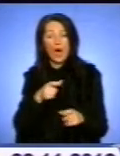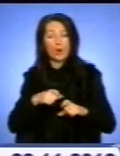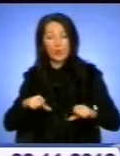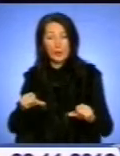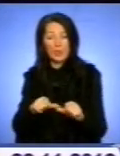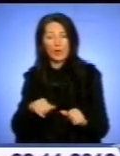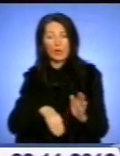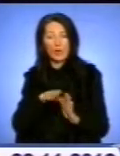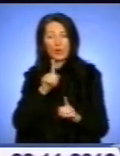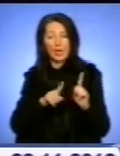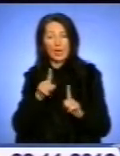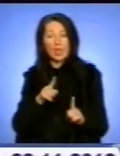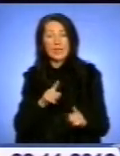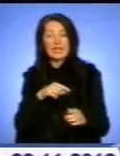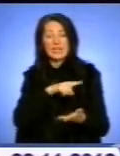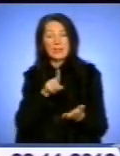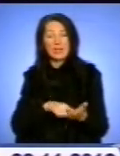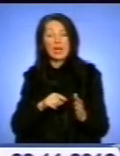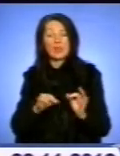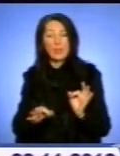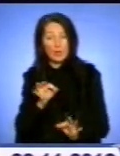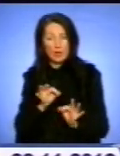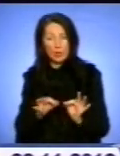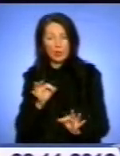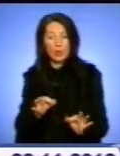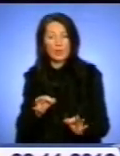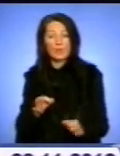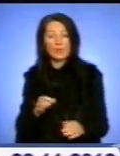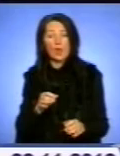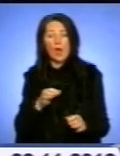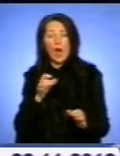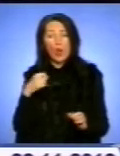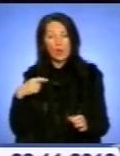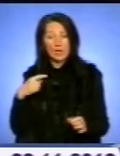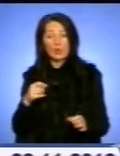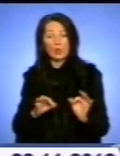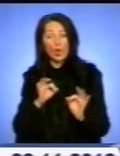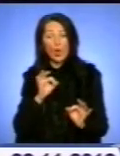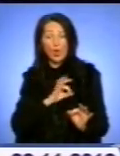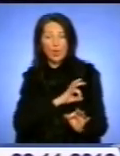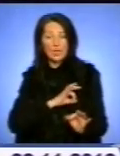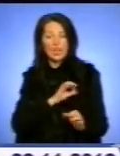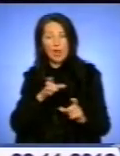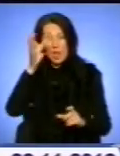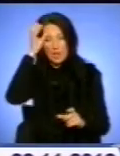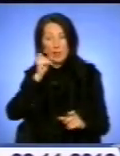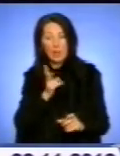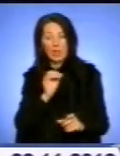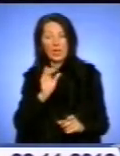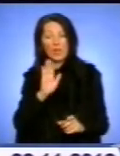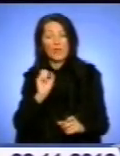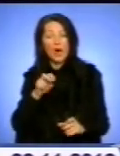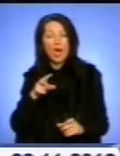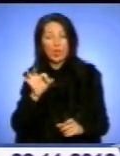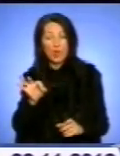питань правосуддя, президент Національного університету Одеська юридична академія Сергій Ківалов. Указ про присудження державних